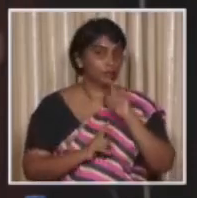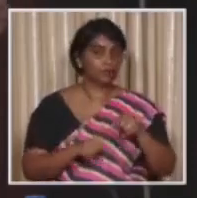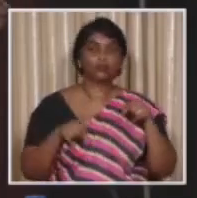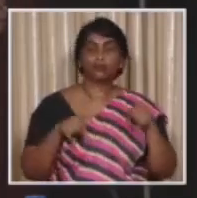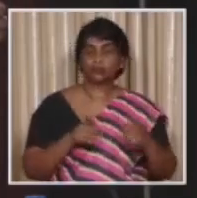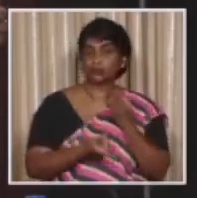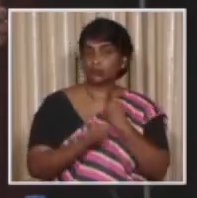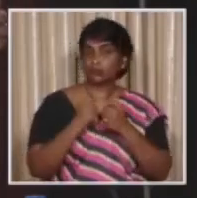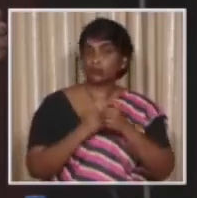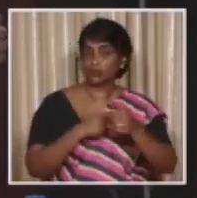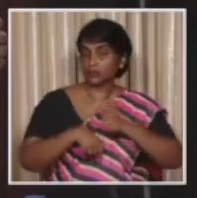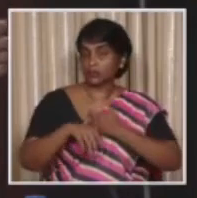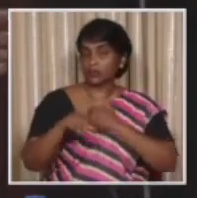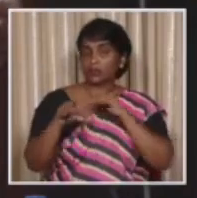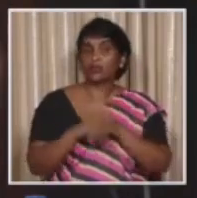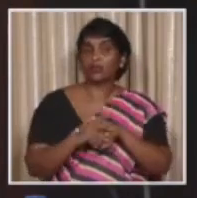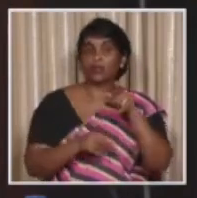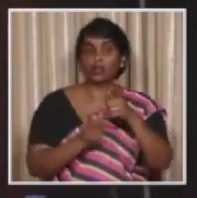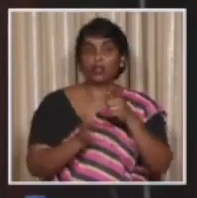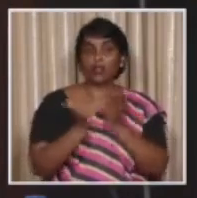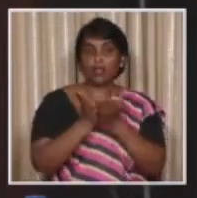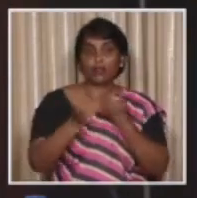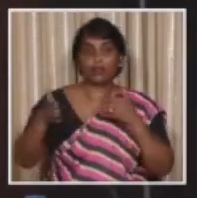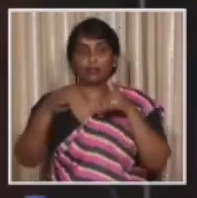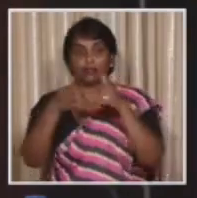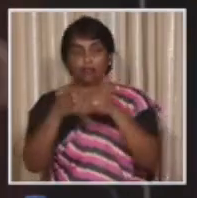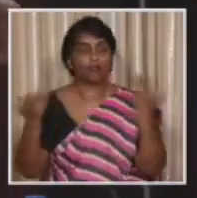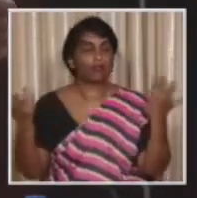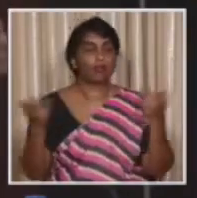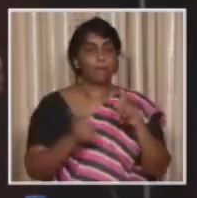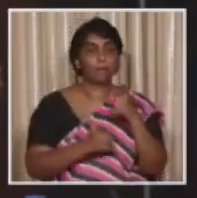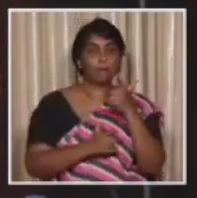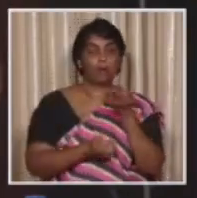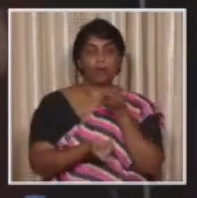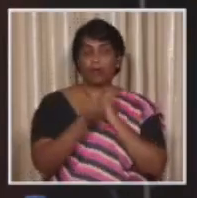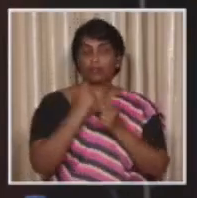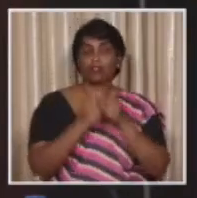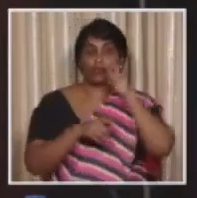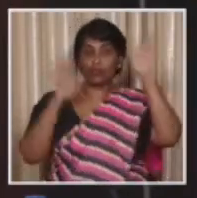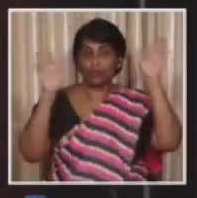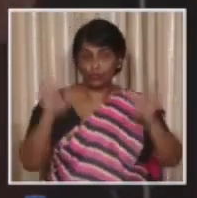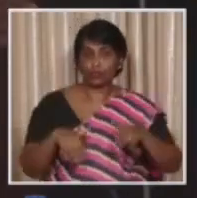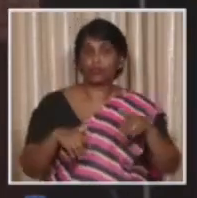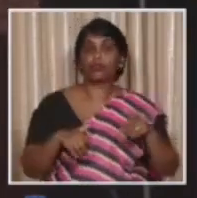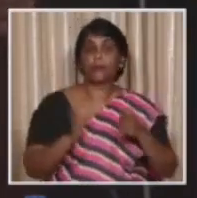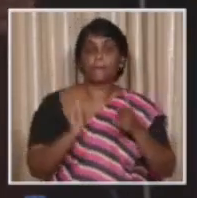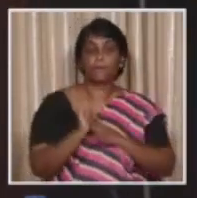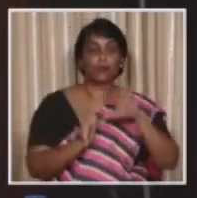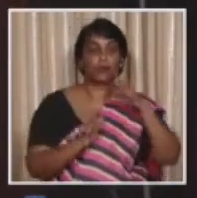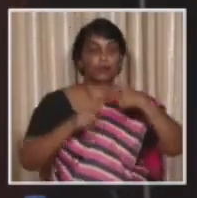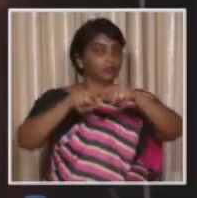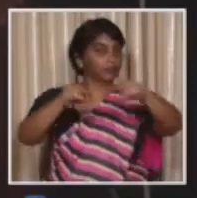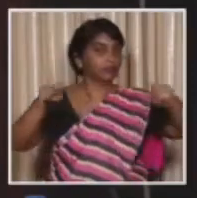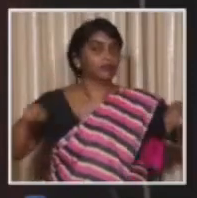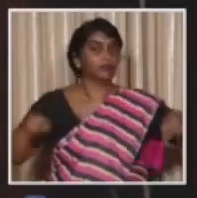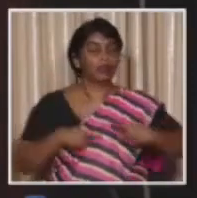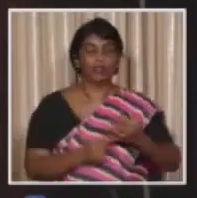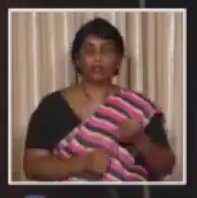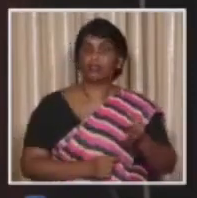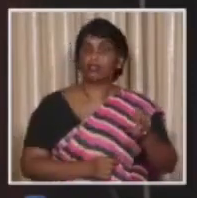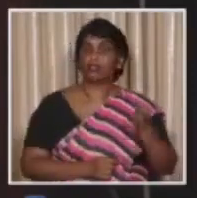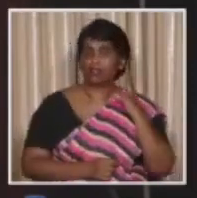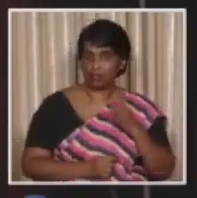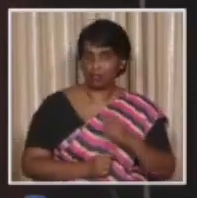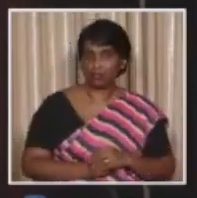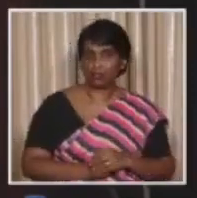මේක පරීක්ෂණ කරන්න යනකොට ඒ නැවට කිට්ටු වෙන්න දුන්නේ නැහැ මේ මාළු අල්ලන්න මිනිස්සු වෙන නිසා මීටර 500ක සීමාව තහනම් කලාපයක් කරලා